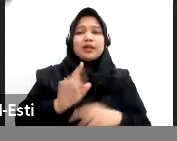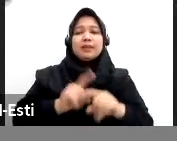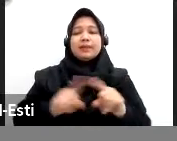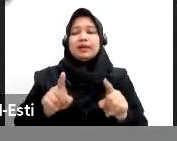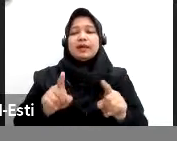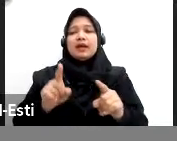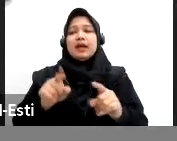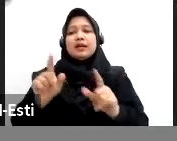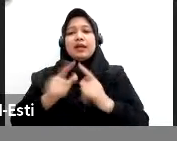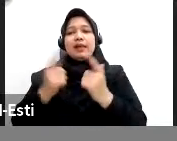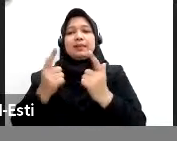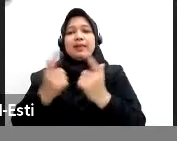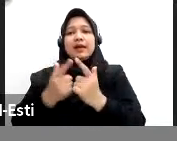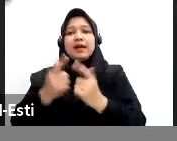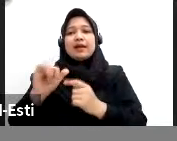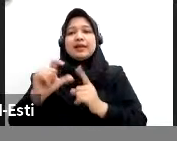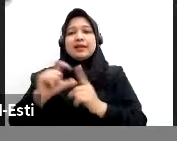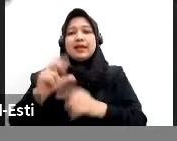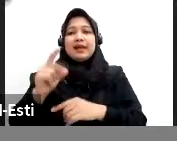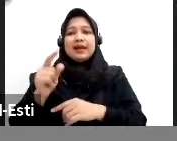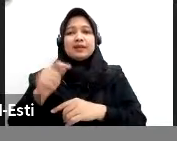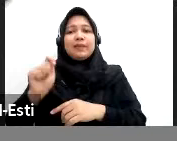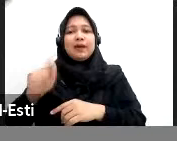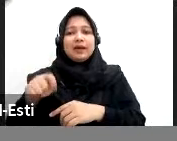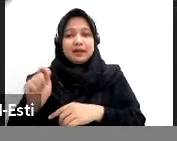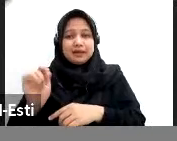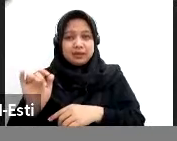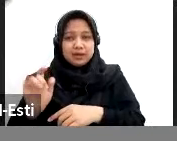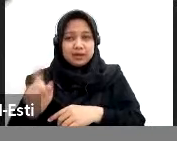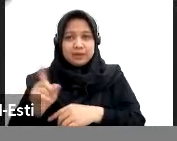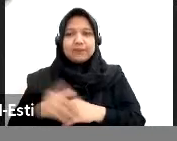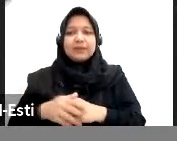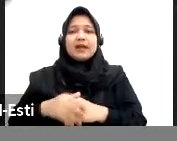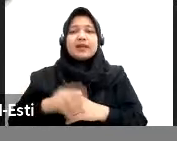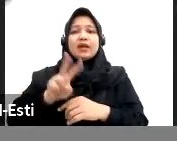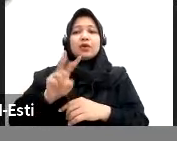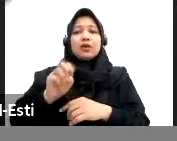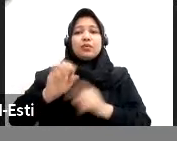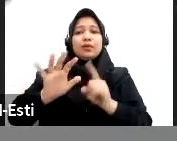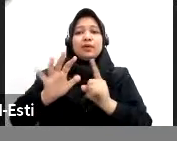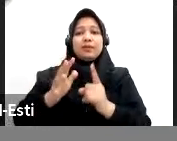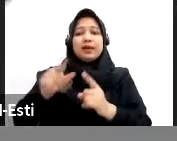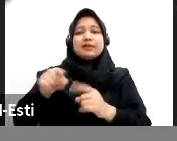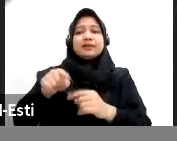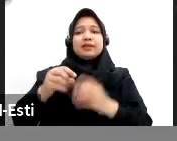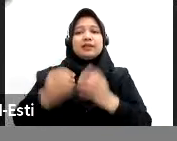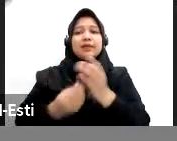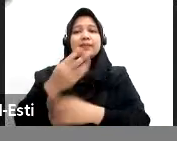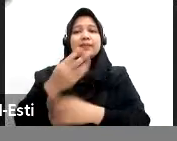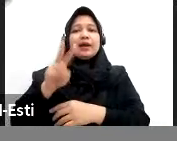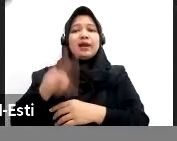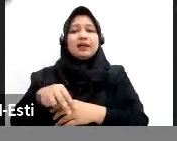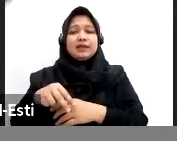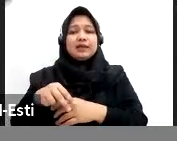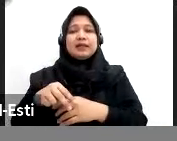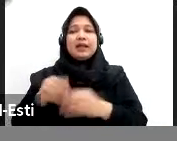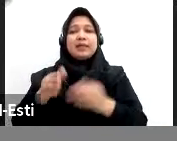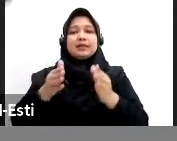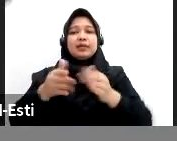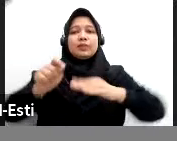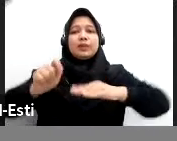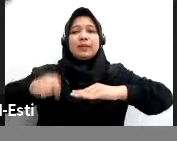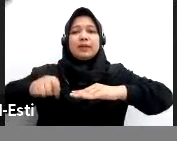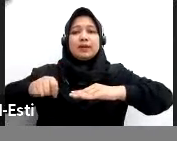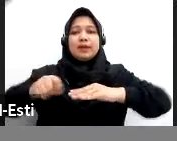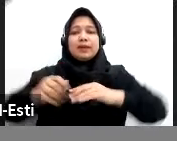oleh lembaga AD dan sejak tahun 2015 juga berkembang di sektor peradilan